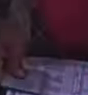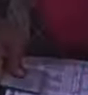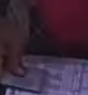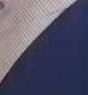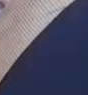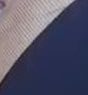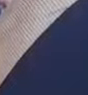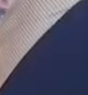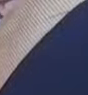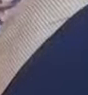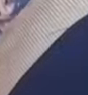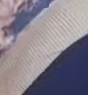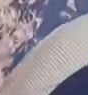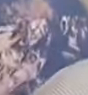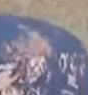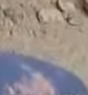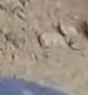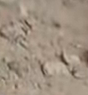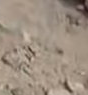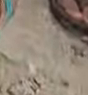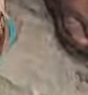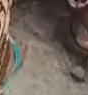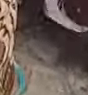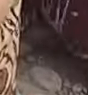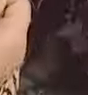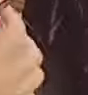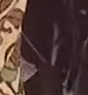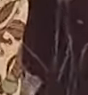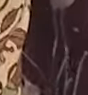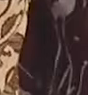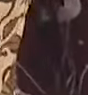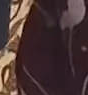berpanas-panasan. Meski sebagian dari mereka harus menggendong anak balitanya.